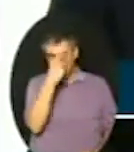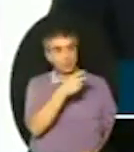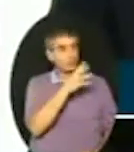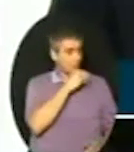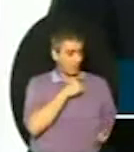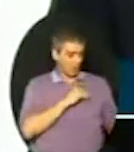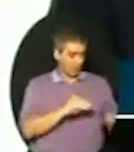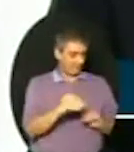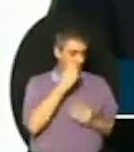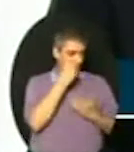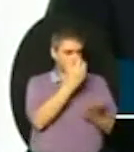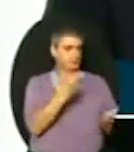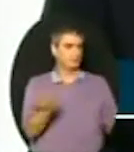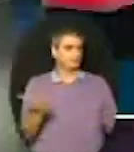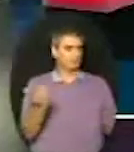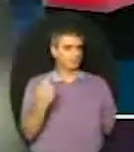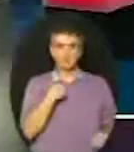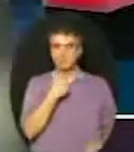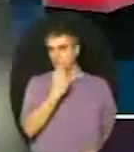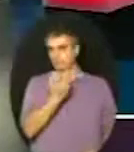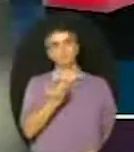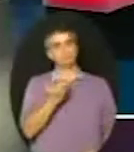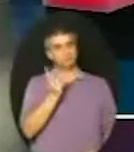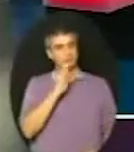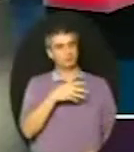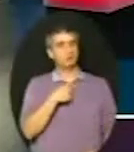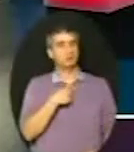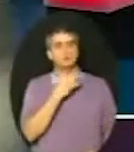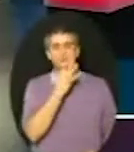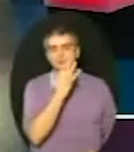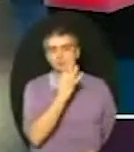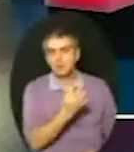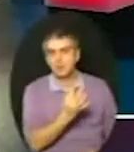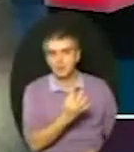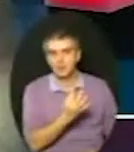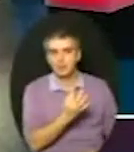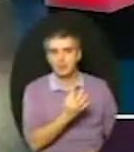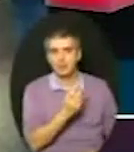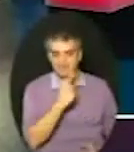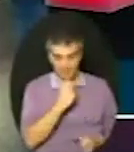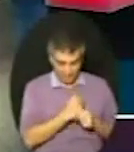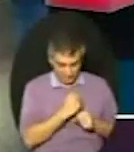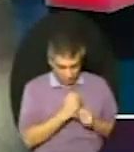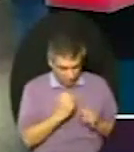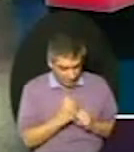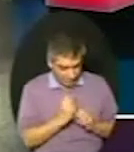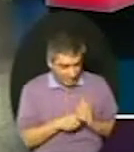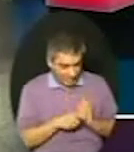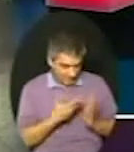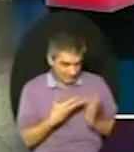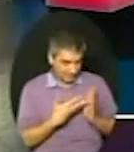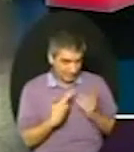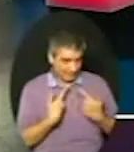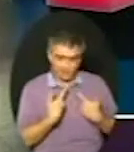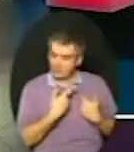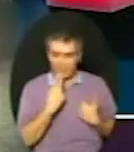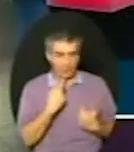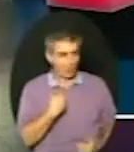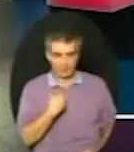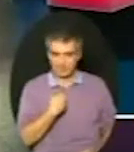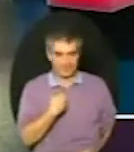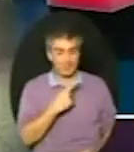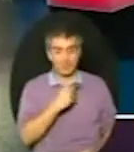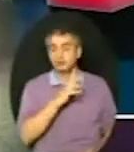העברות התקציביות, אני אגיד לך, אוקיי, יש כאן איזושהי שאלה שצריכה להישאל, אבל ביצוע טכני, על זה מבקרים אותנו, זו בדיחה. אבל אתה לא